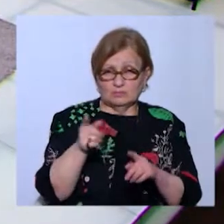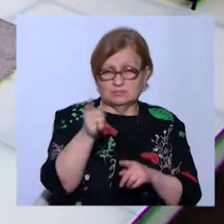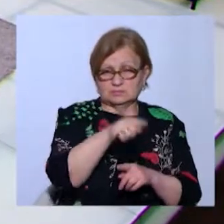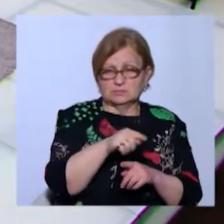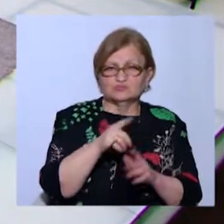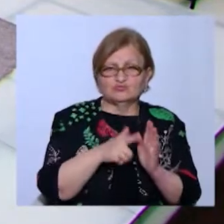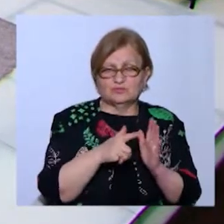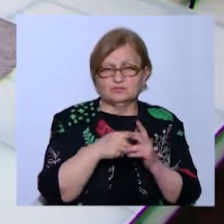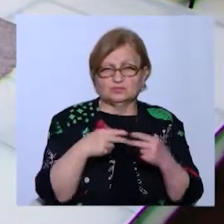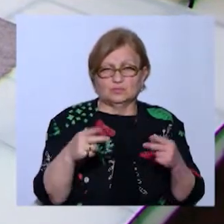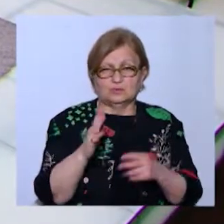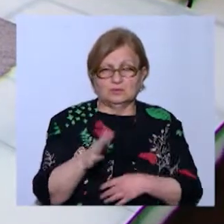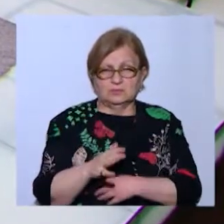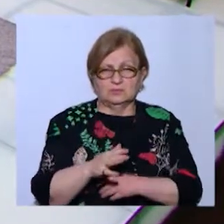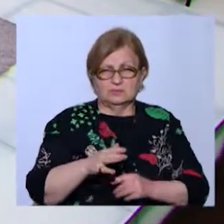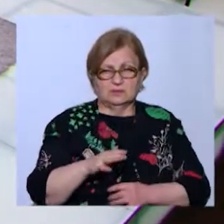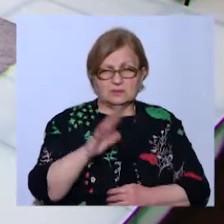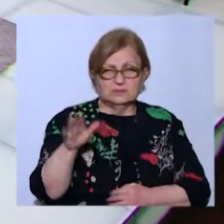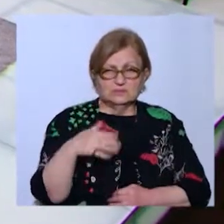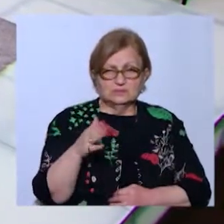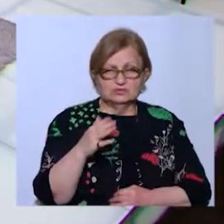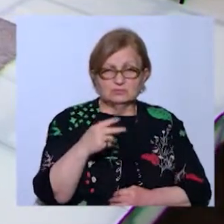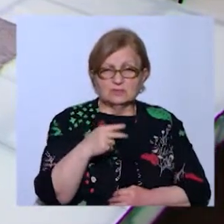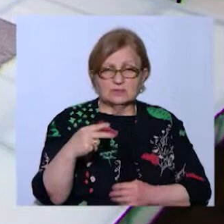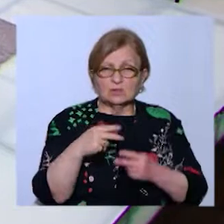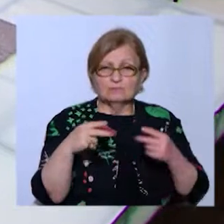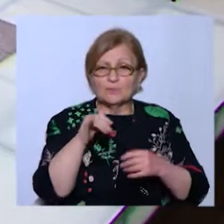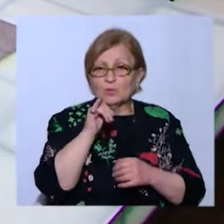ტოლი. შემდეგი უტოლობა არის ასეთი.